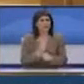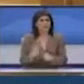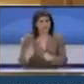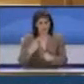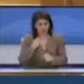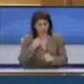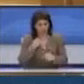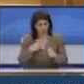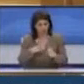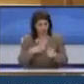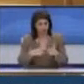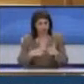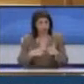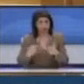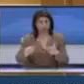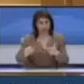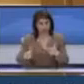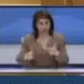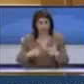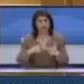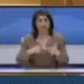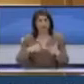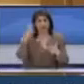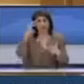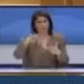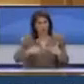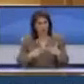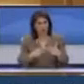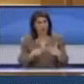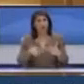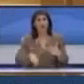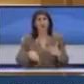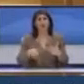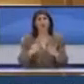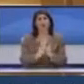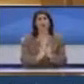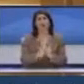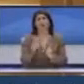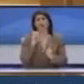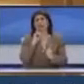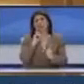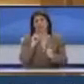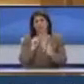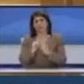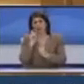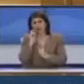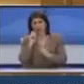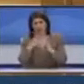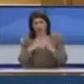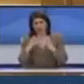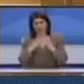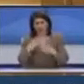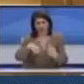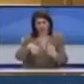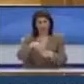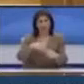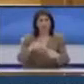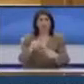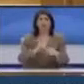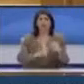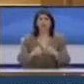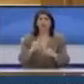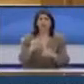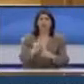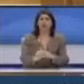Πετύχατε ήττες, πετύχατε πτώχευση, μνημόνια και τώρα φίλες και φίλοι έρχεστε εδώ και μαλώνετε μεταξύ σας ποιος έκανε